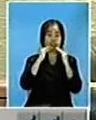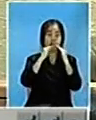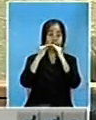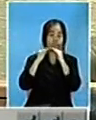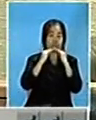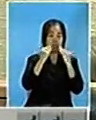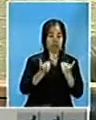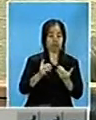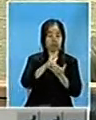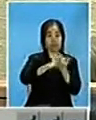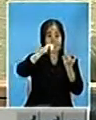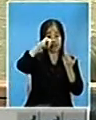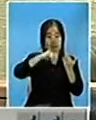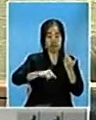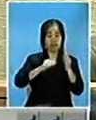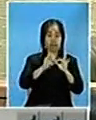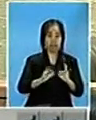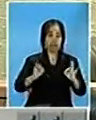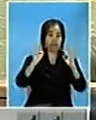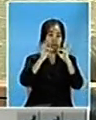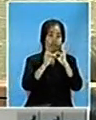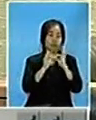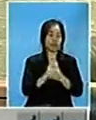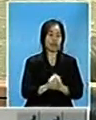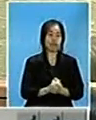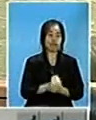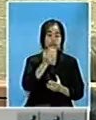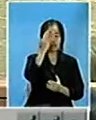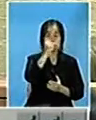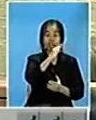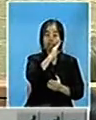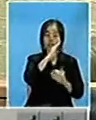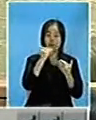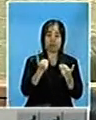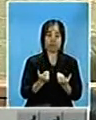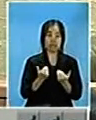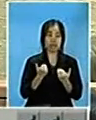ยสิครับเป็นเรื่องที่มีความสำคัญมากถ้าแม้นวันนี้